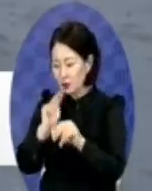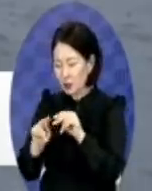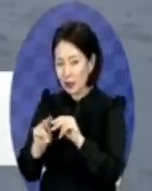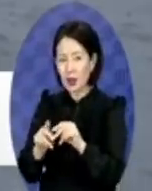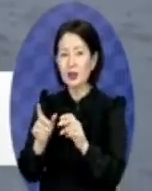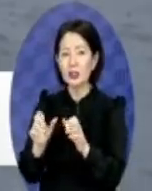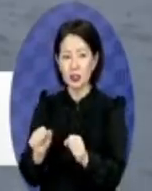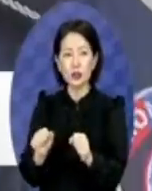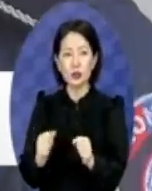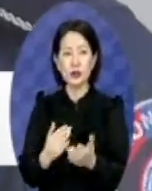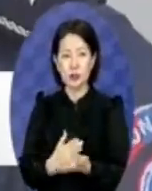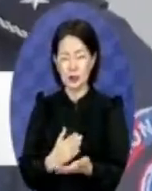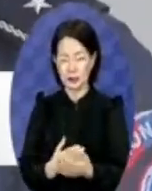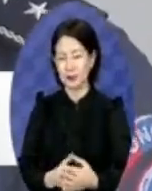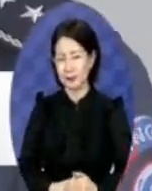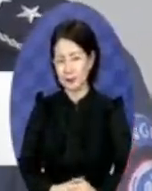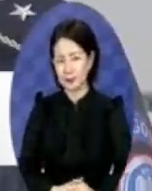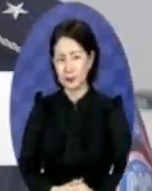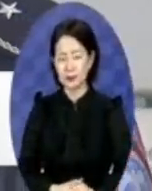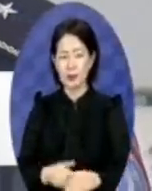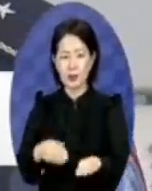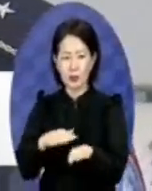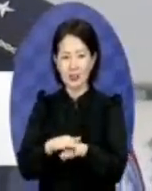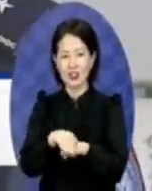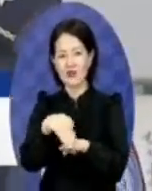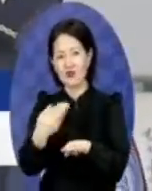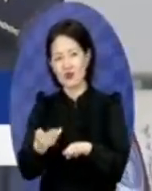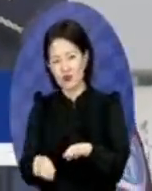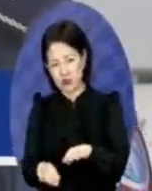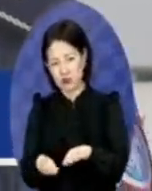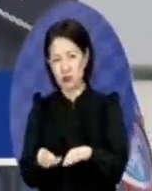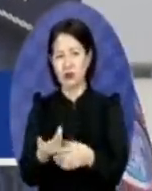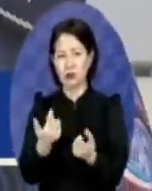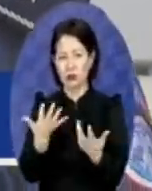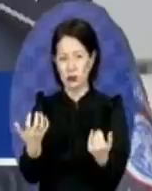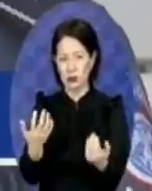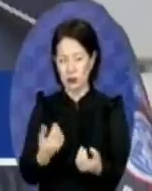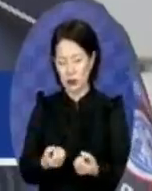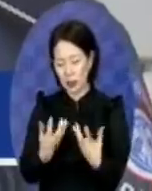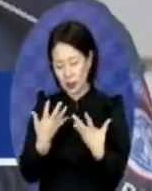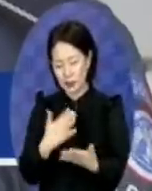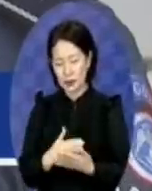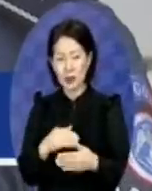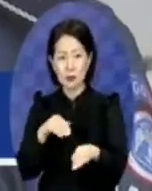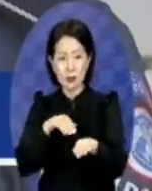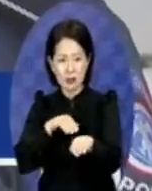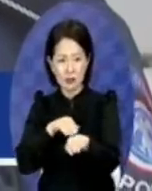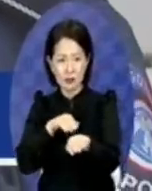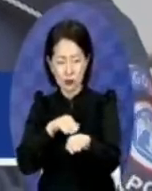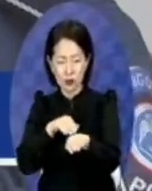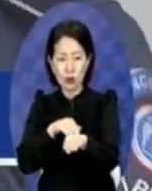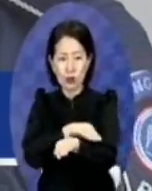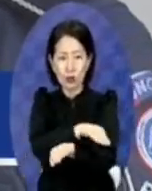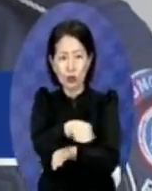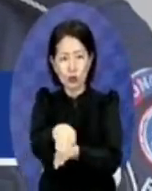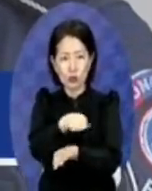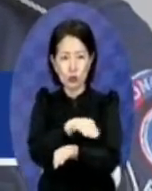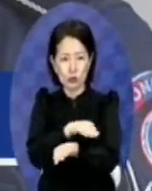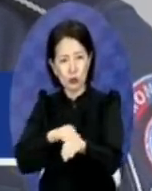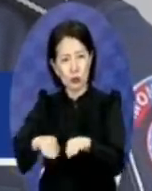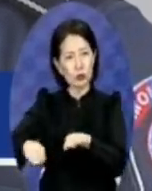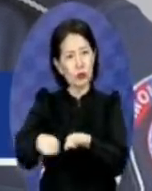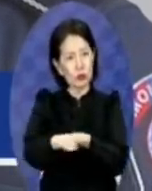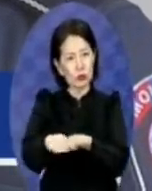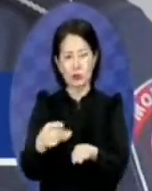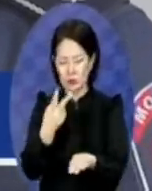илрүүлжээ. За онхолдох хэлбэрээр бас нэлээдгүй гарсан байна. Ялангуяа энэ гүйц төрөөс үедээ одоо манай улсын хэмжээнд төсөнд орсоч тэмвэр хэрэгсээ 50-аас